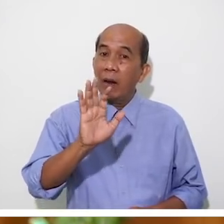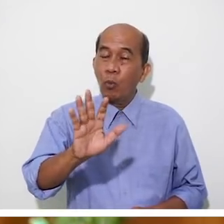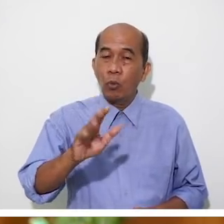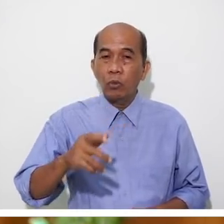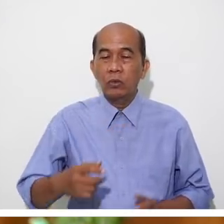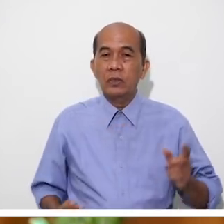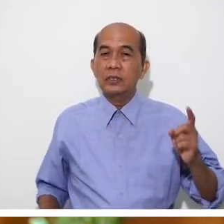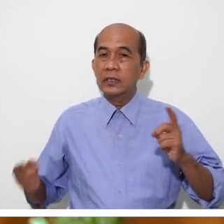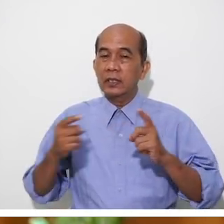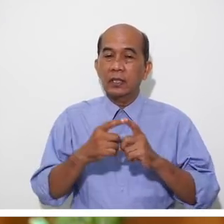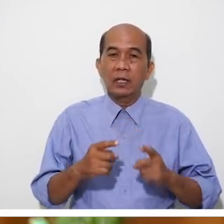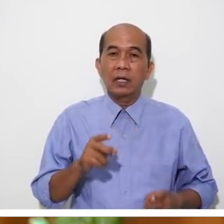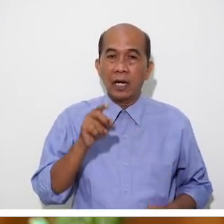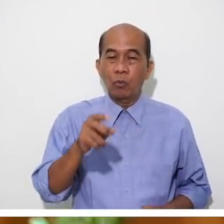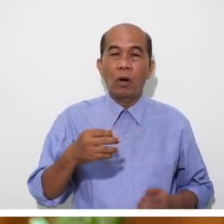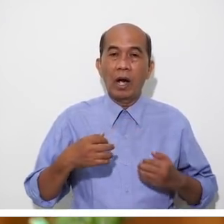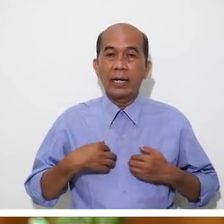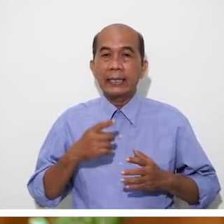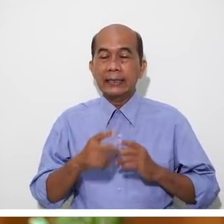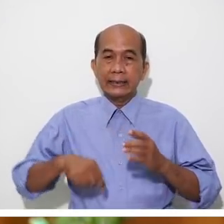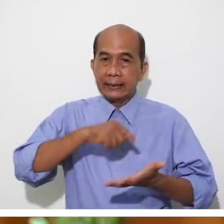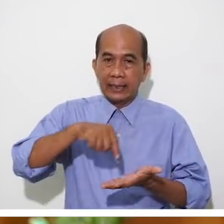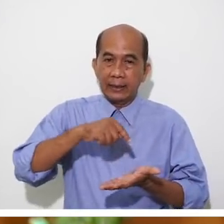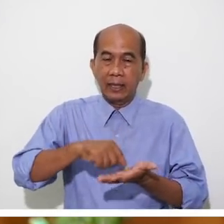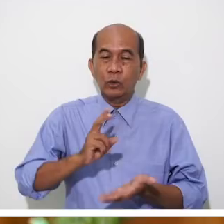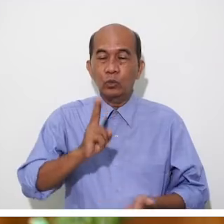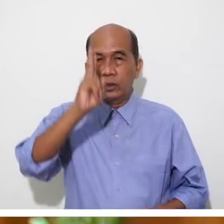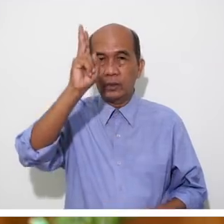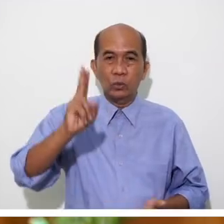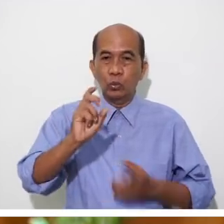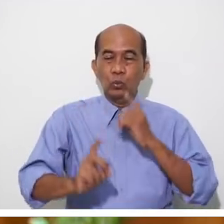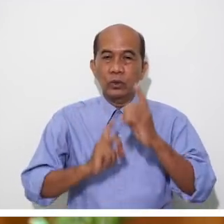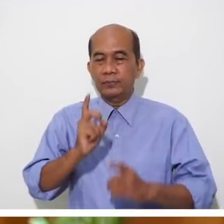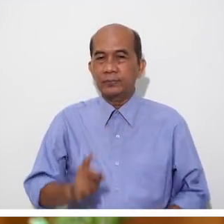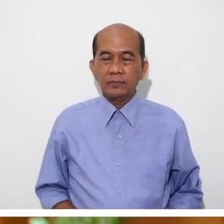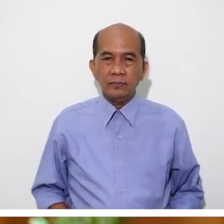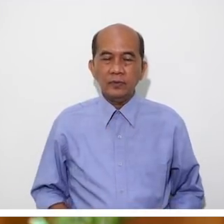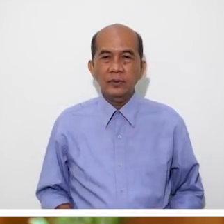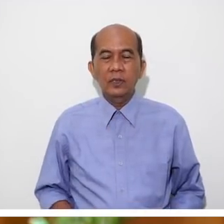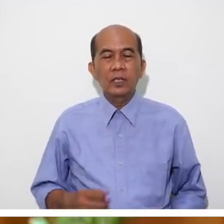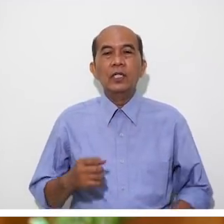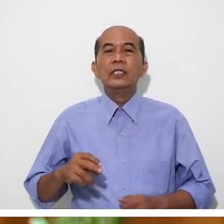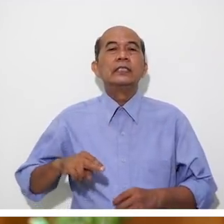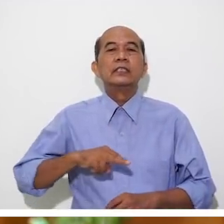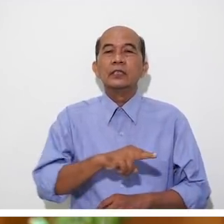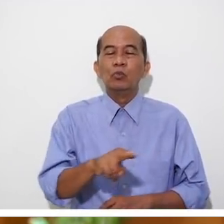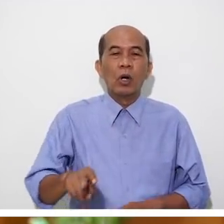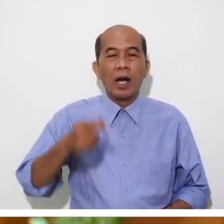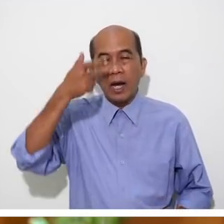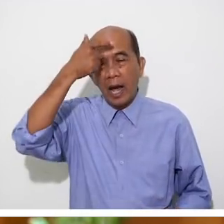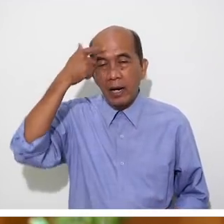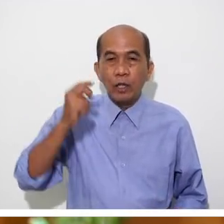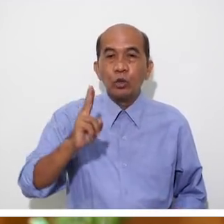sehingga kamu ada di tengah-tengah dunia ini. Semua karena Tuhan. Engkau ada di tengah-tengah dunia ini karena